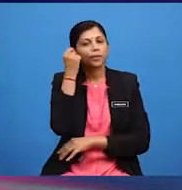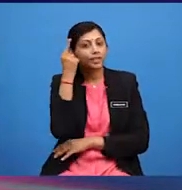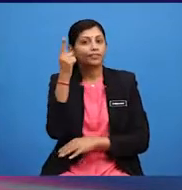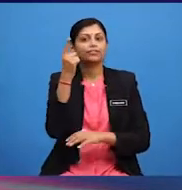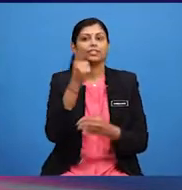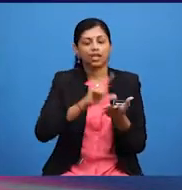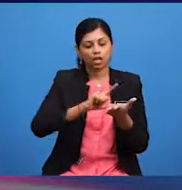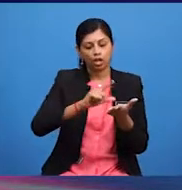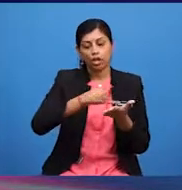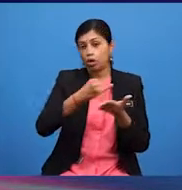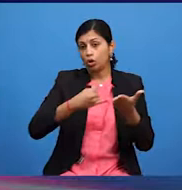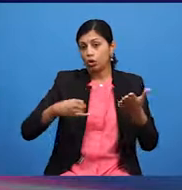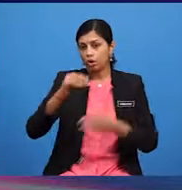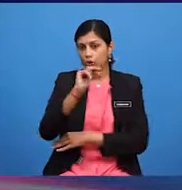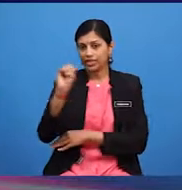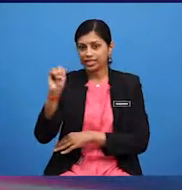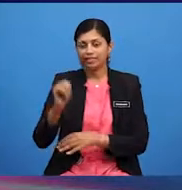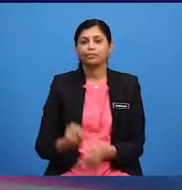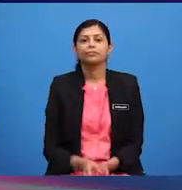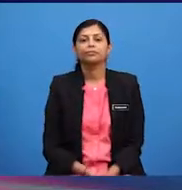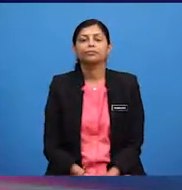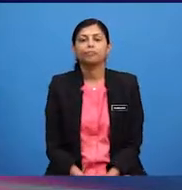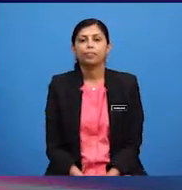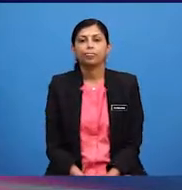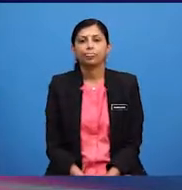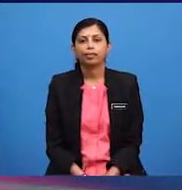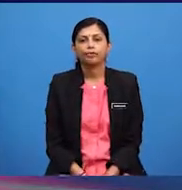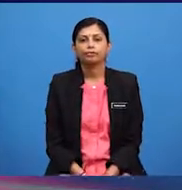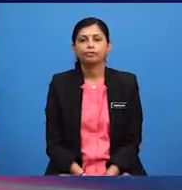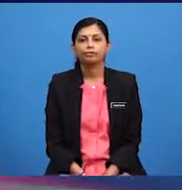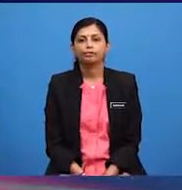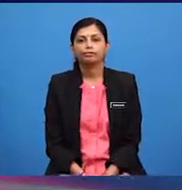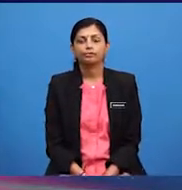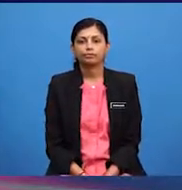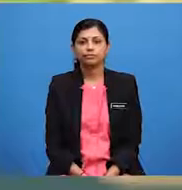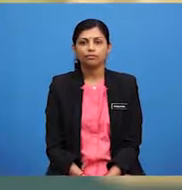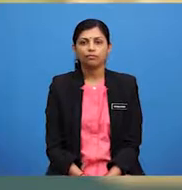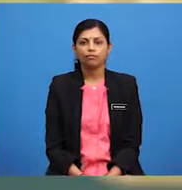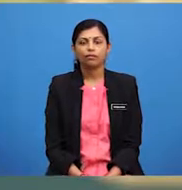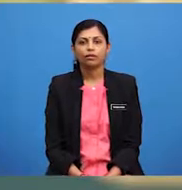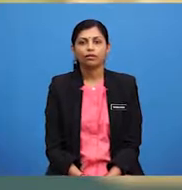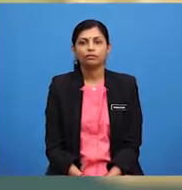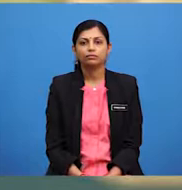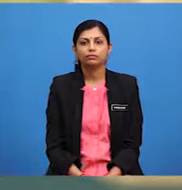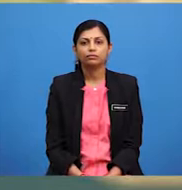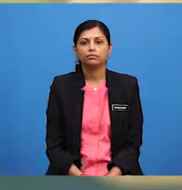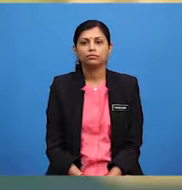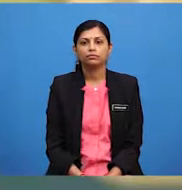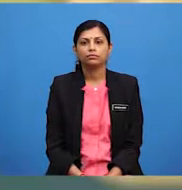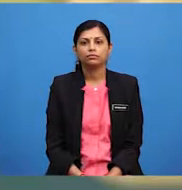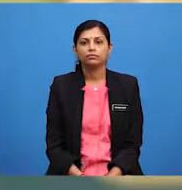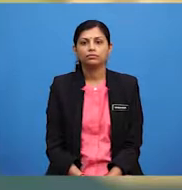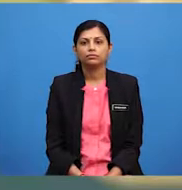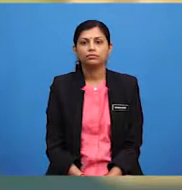untuk menggambarkan bentuk atau mentaksir lukisan. Murid-murid,